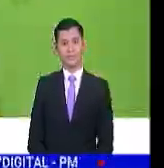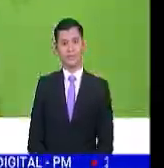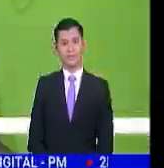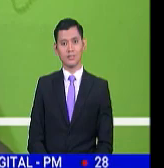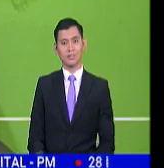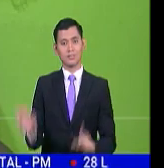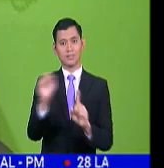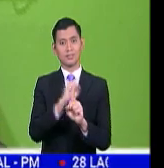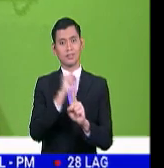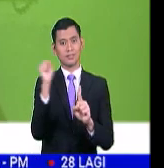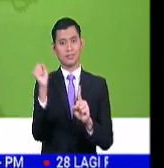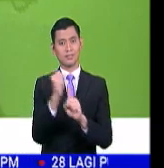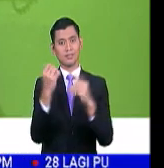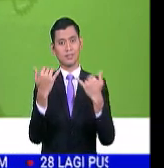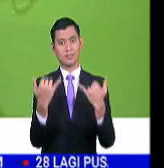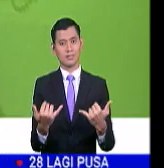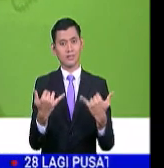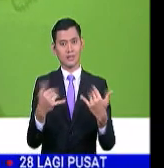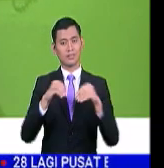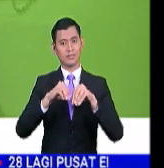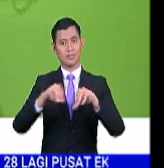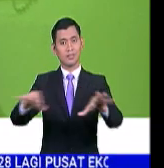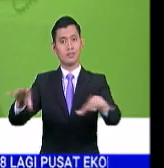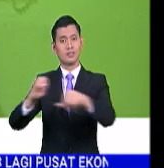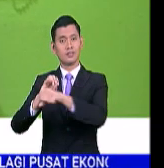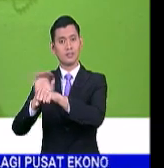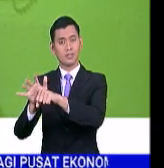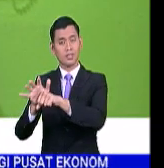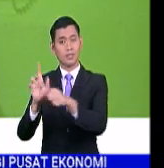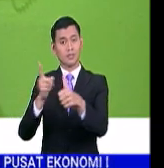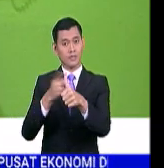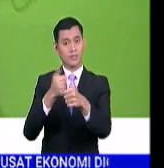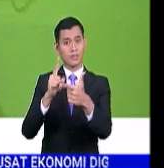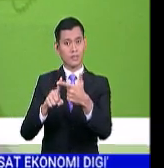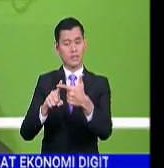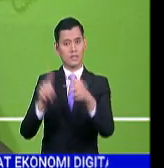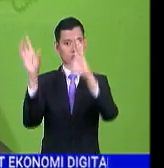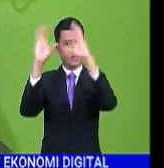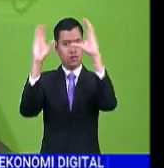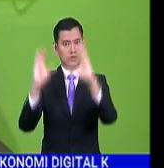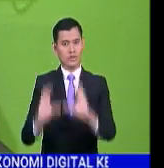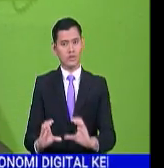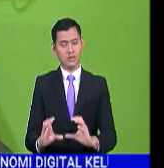Dalam keadaan ataupun fenomena yang agak tidak menentu dari segi cuaca dan juga